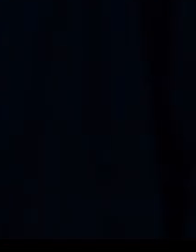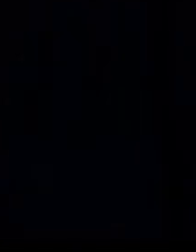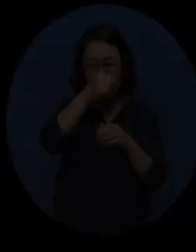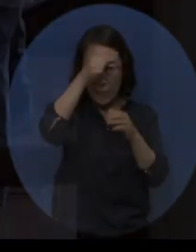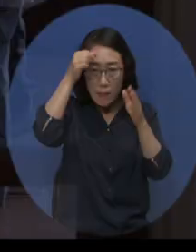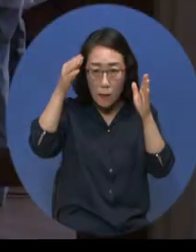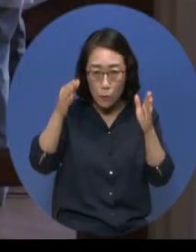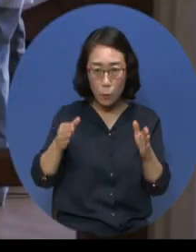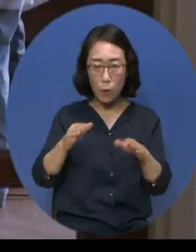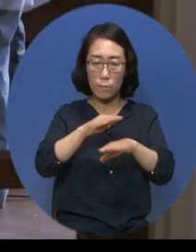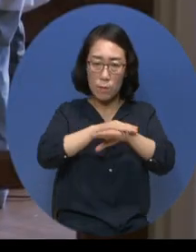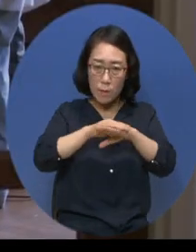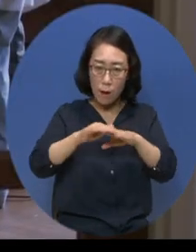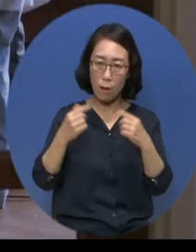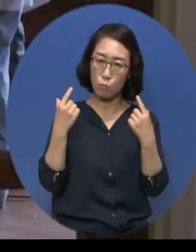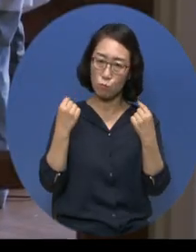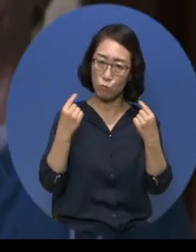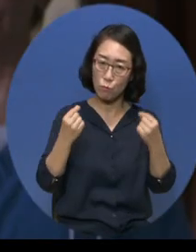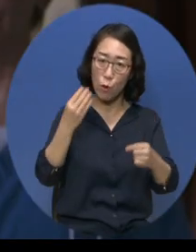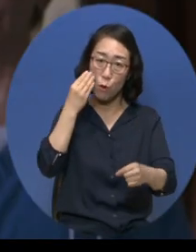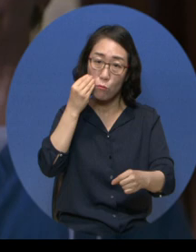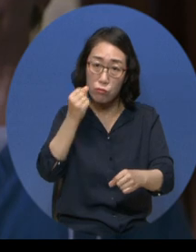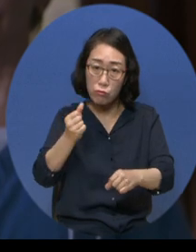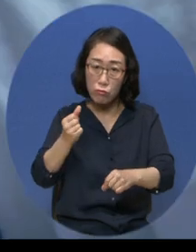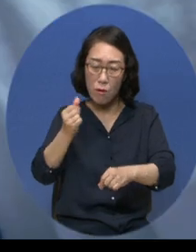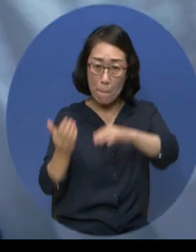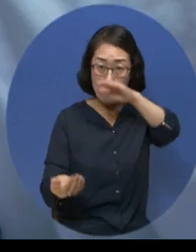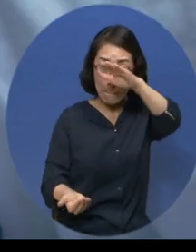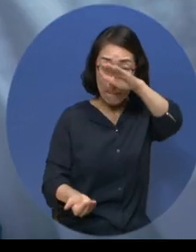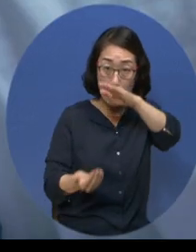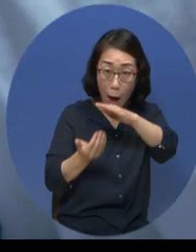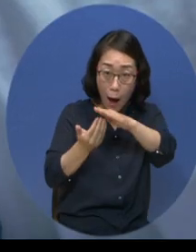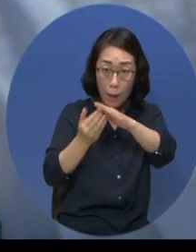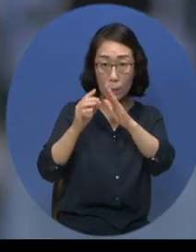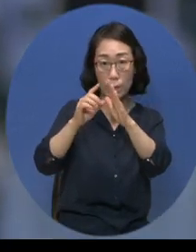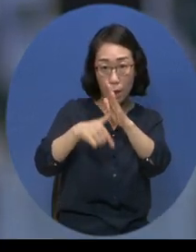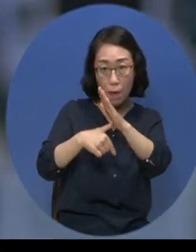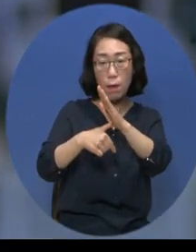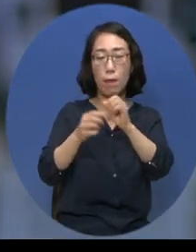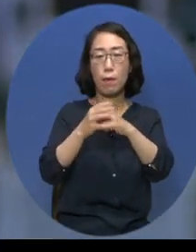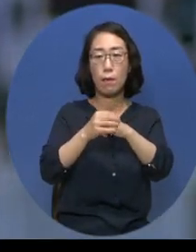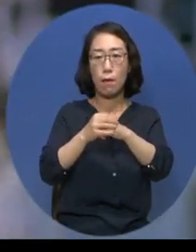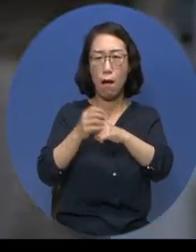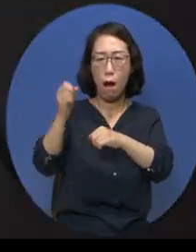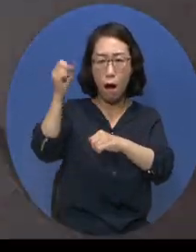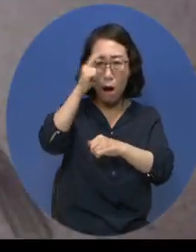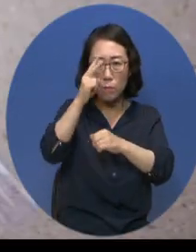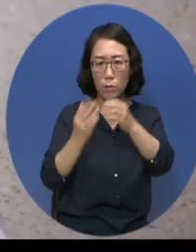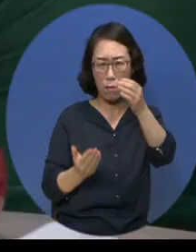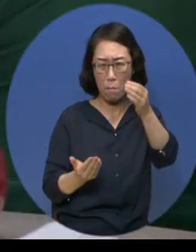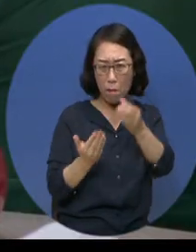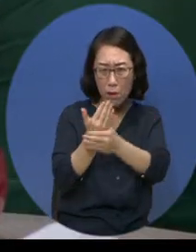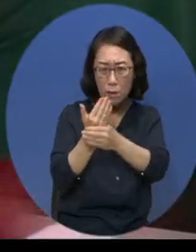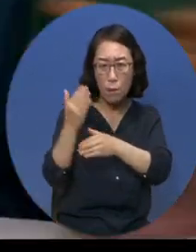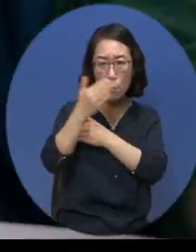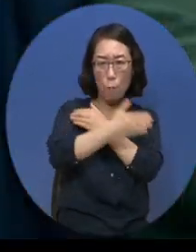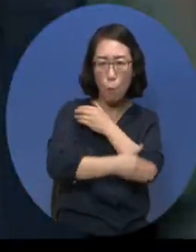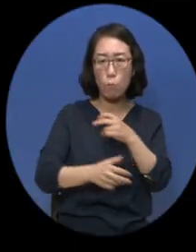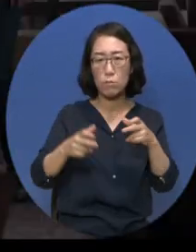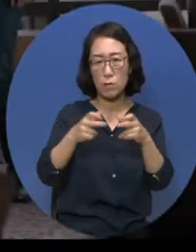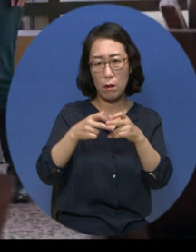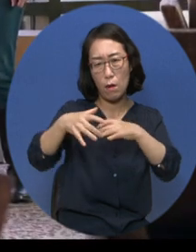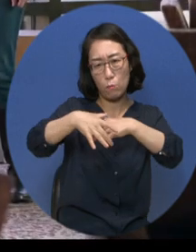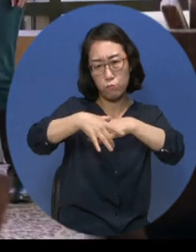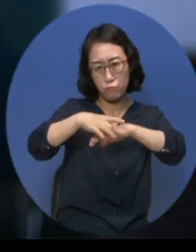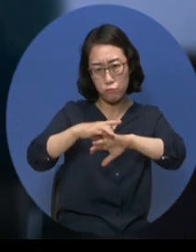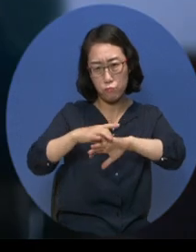인생의 탄탄대로를 달리다 최고의 전성기를 누비려는 찰나. 한순간의 사고로 전신마비가 되고